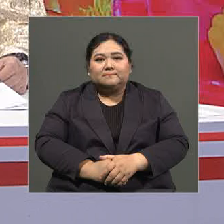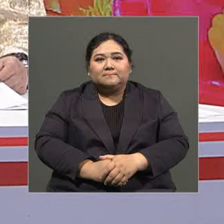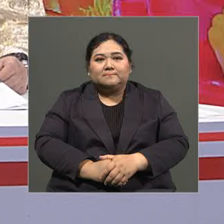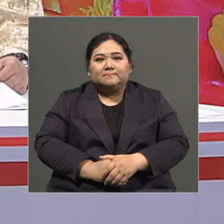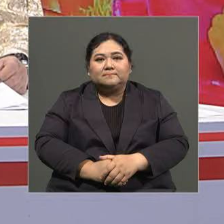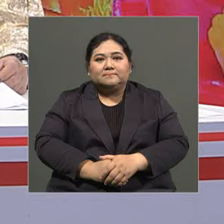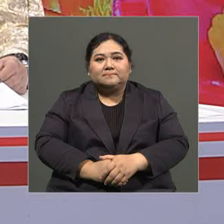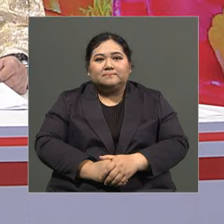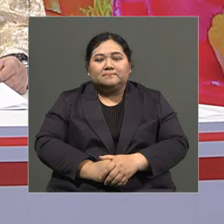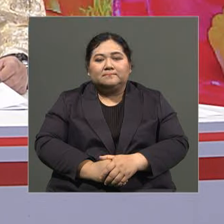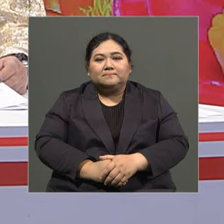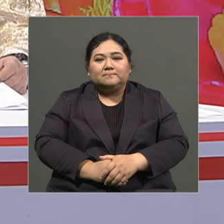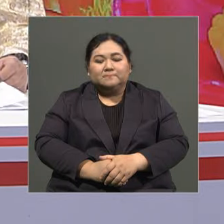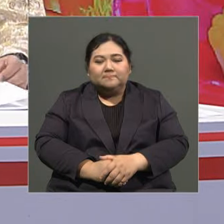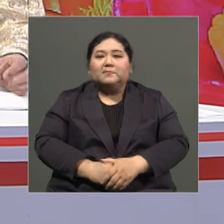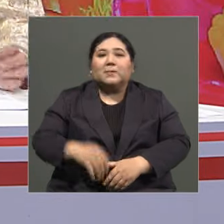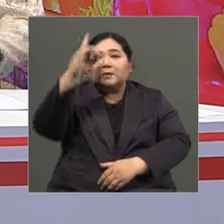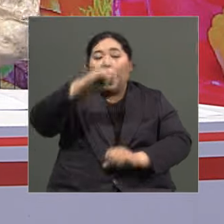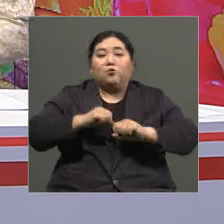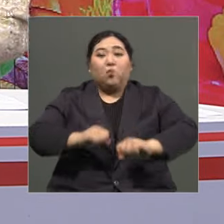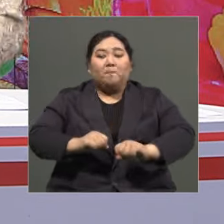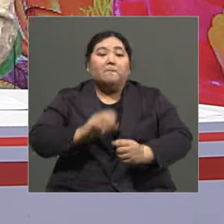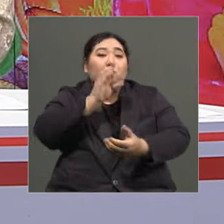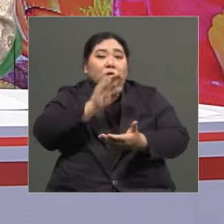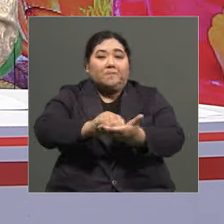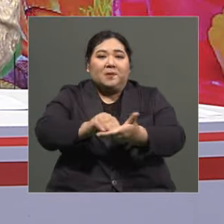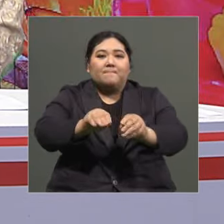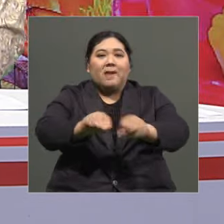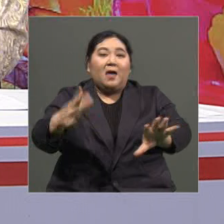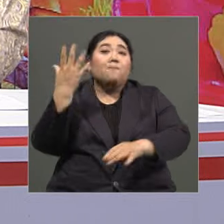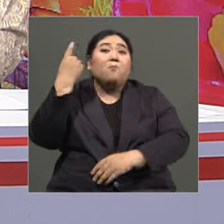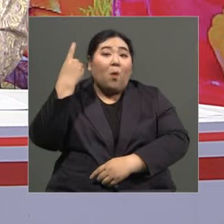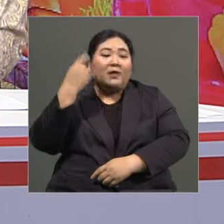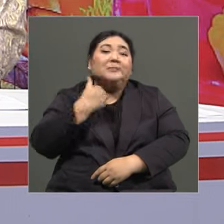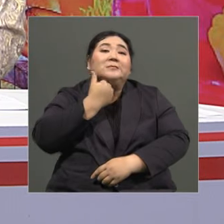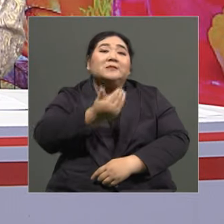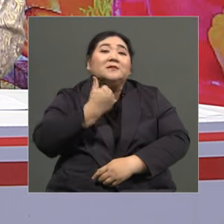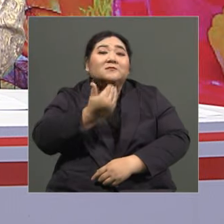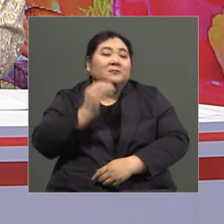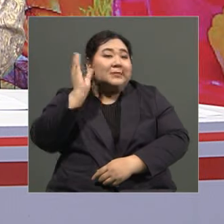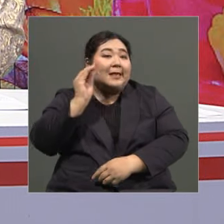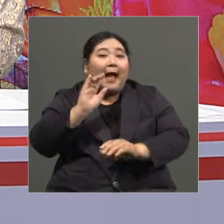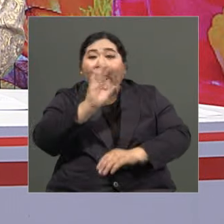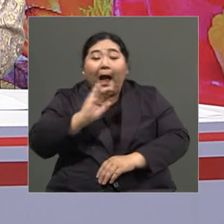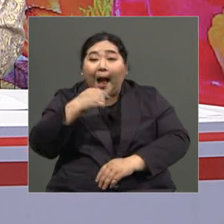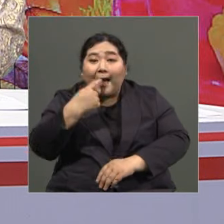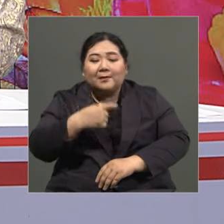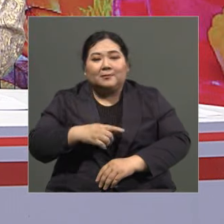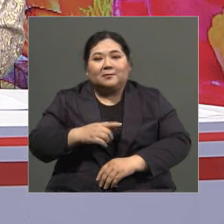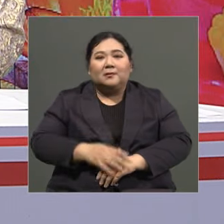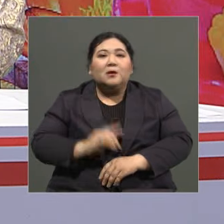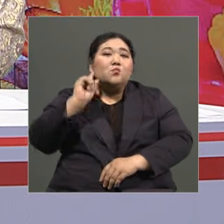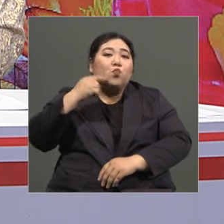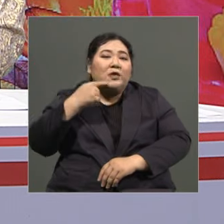ส่วนคลิปที่คุณหนุนกำชัยออกมาเปิดเผยล่าสุดเมื่อวานนี้นะครับซึ่งเสียงที่ปรากฏเนี่ยคล้ายๆกับนักร้องเรียน